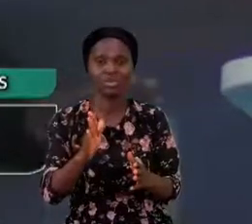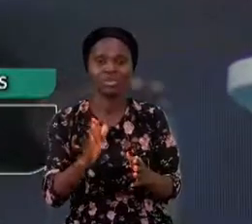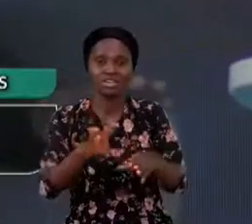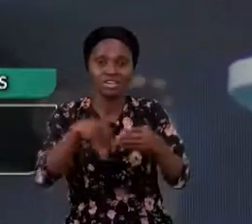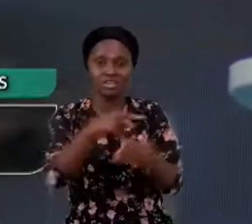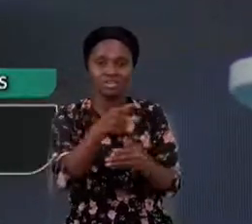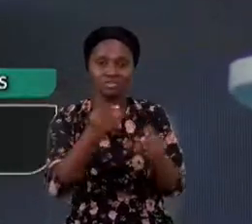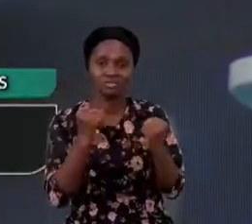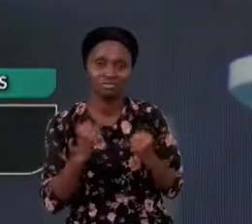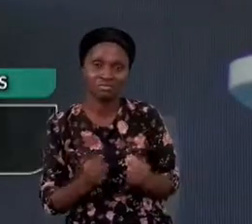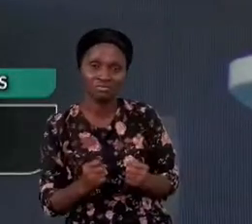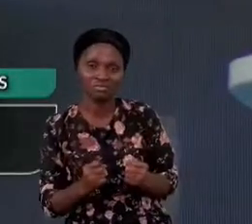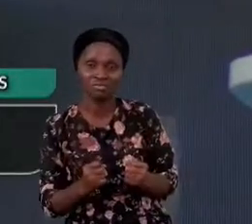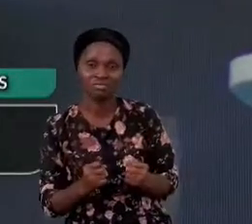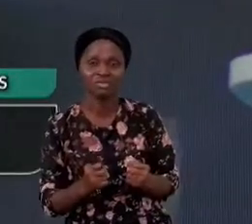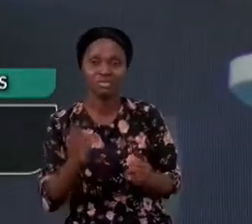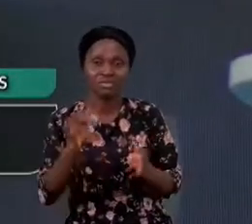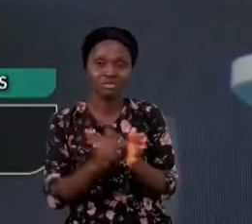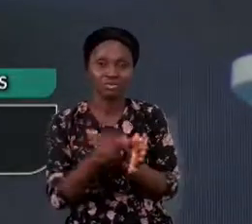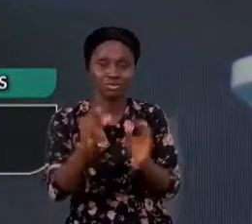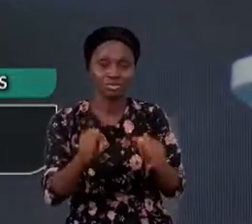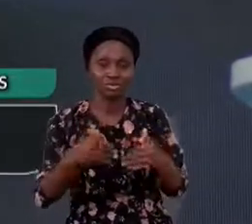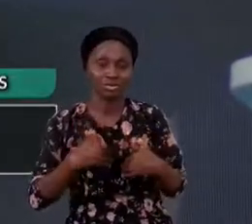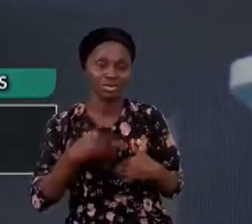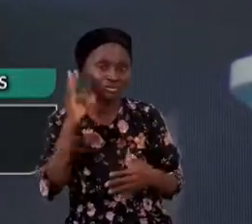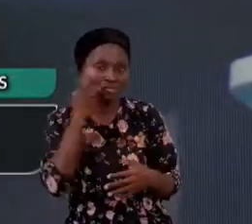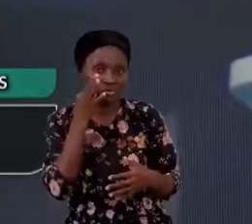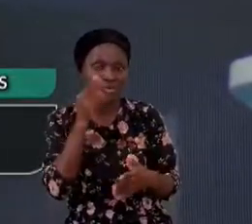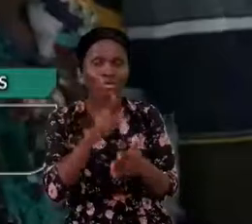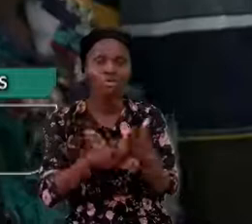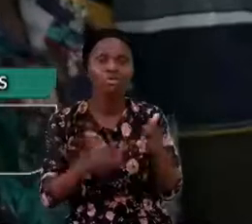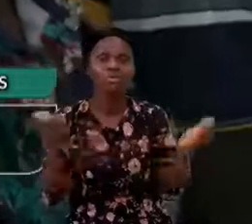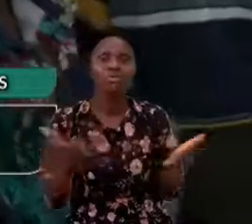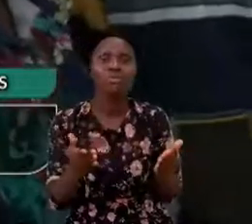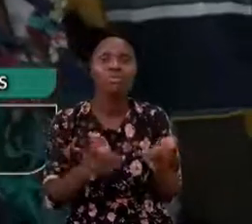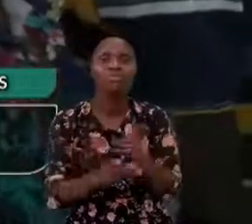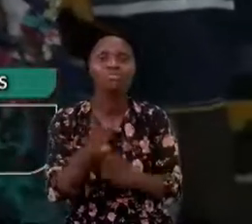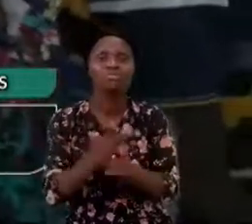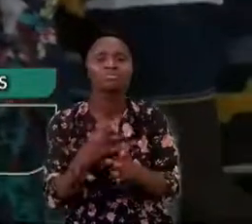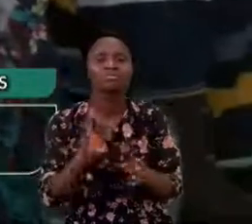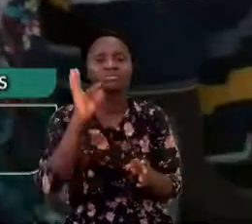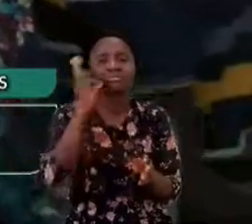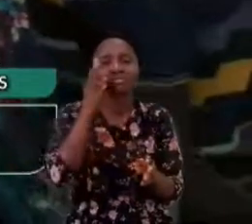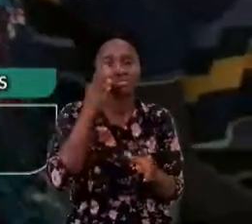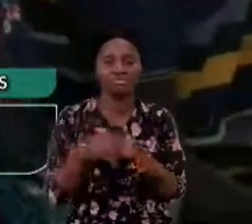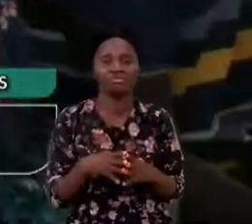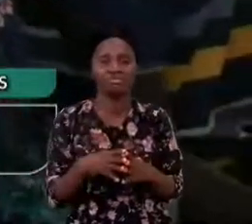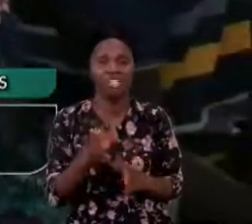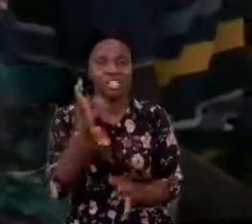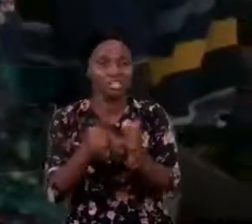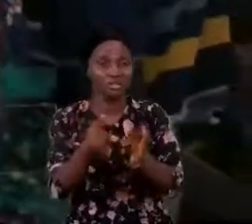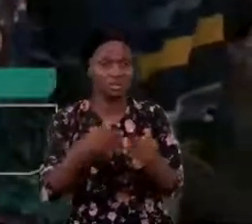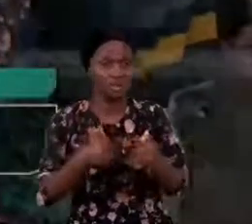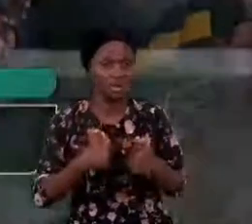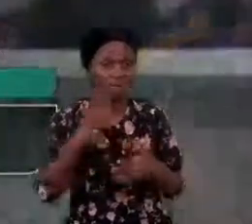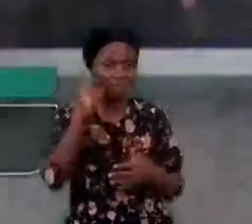tu portais plus de fruits, comme nous prions ensemble maintenant, beaucoup plus de fruits dans ta vie au nom de Jésus.